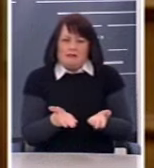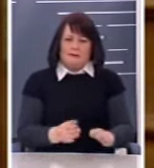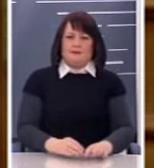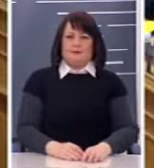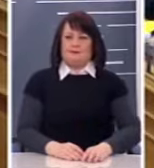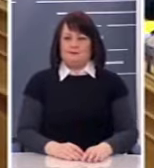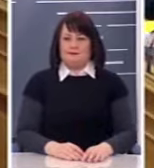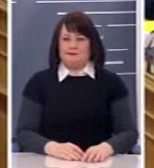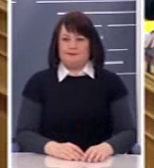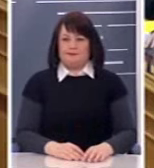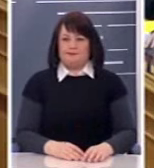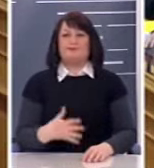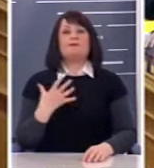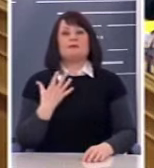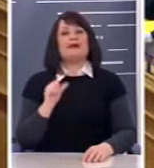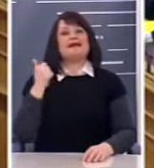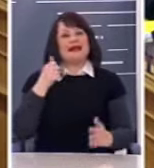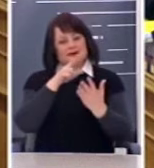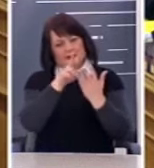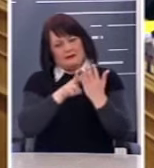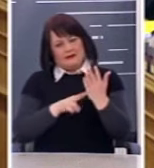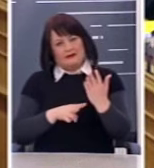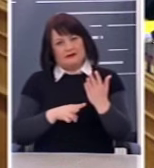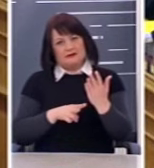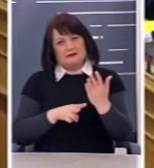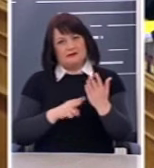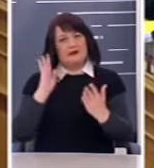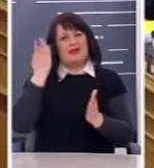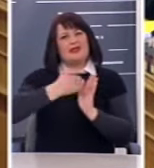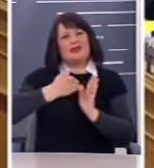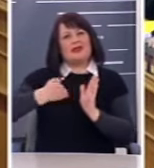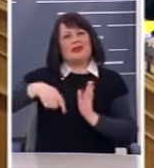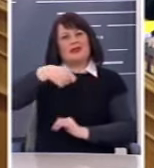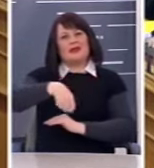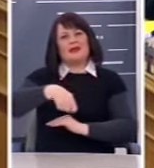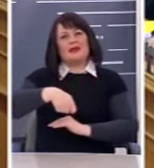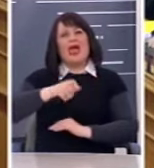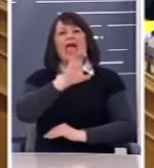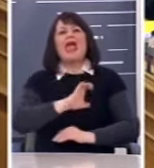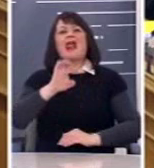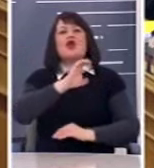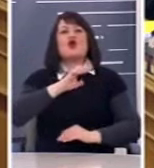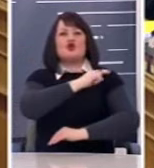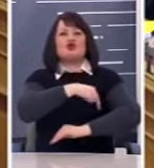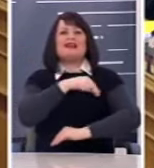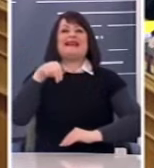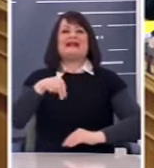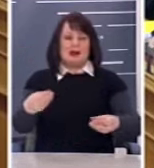Έχουμε, διάβαζα χθες τη δικογραφία για το Ερίκος Δινάν να έρχεται στη Βουλή,